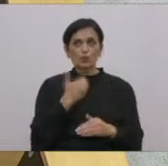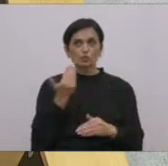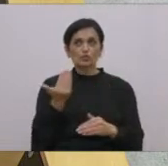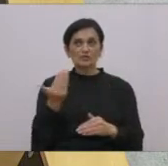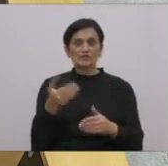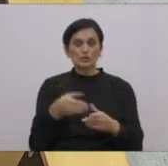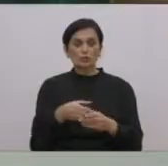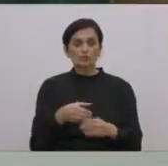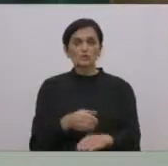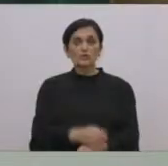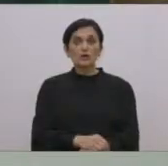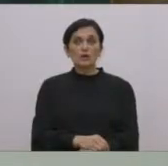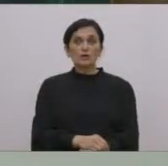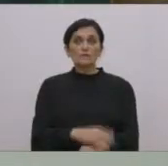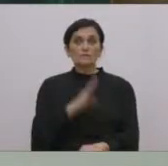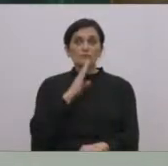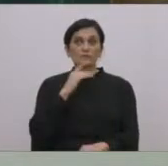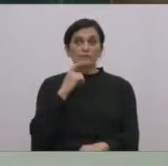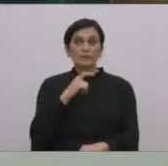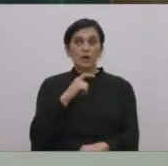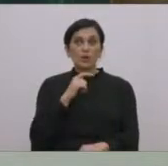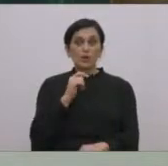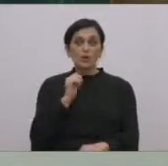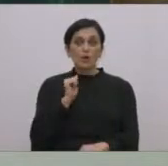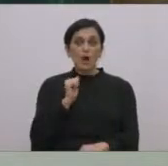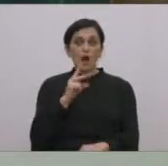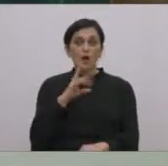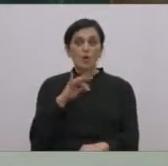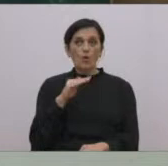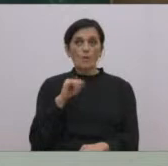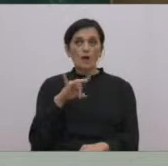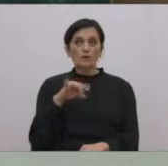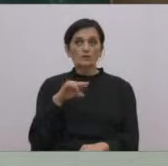გუნდს. ქალწონ თეონა აკუბარდია.